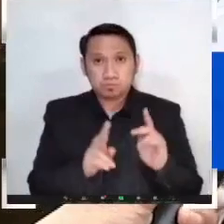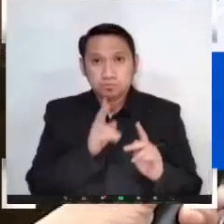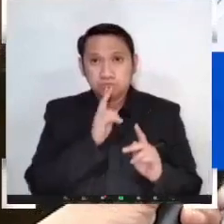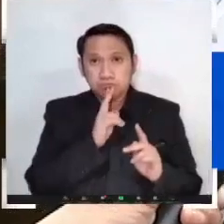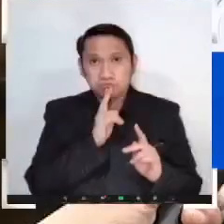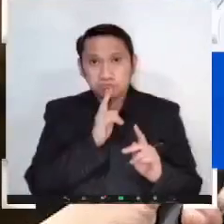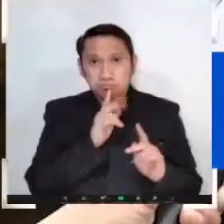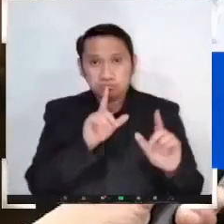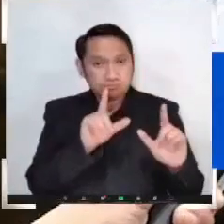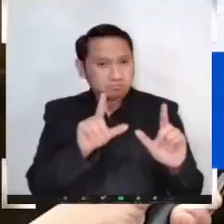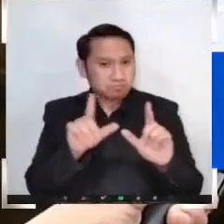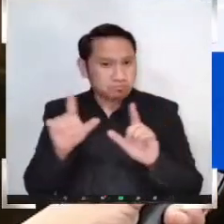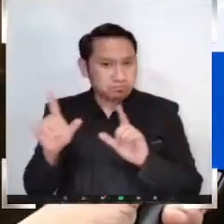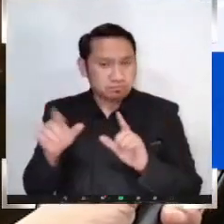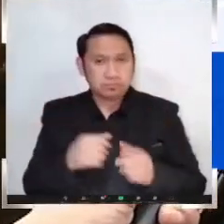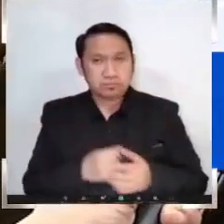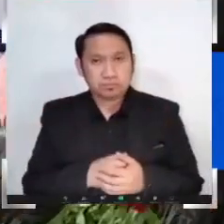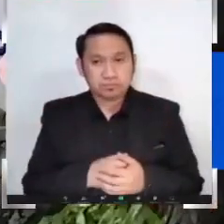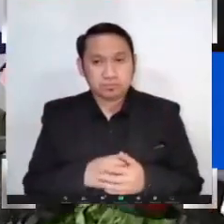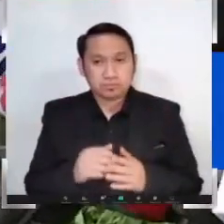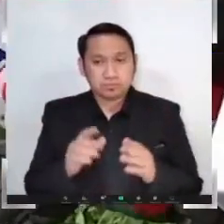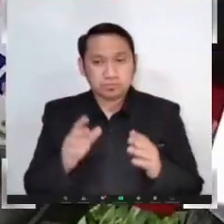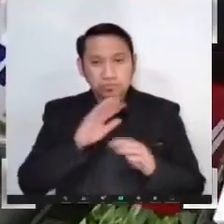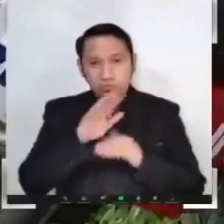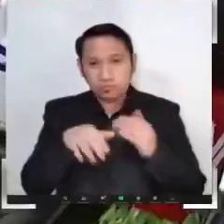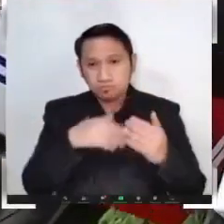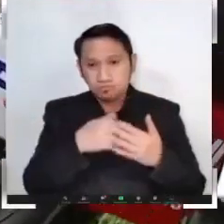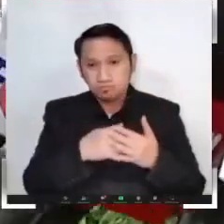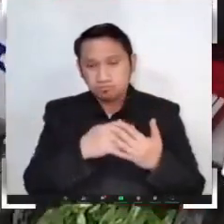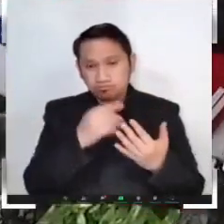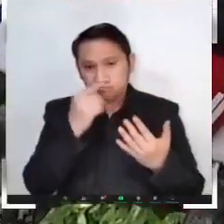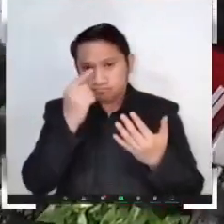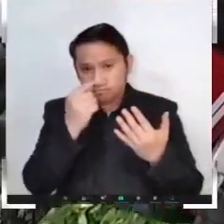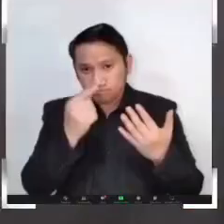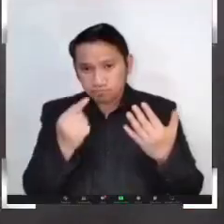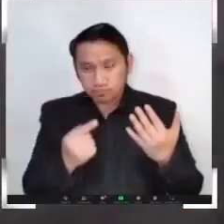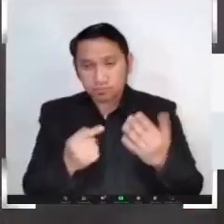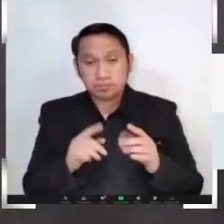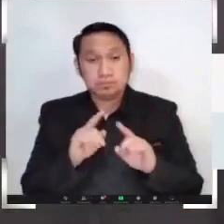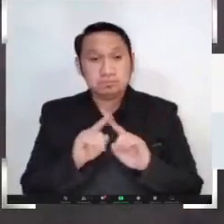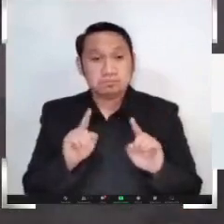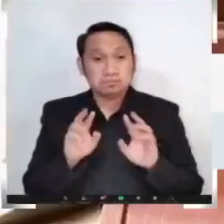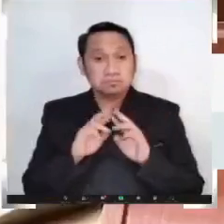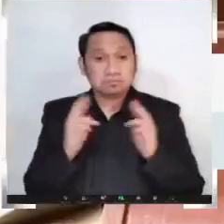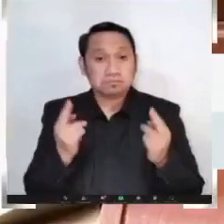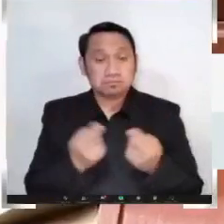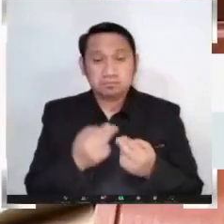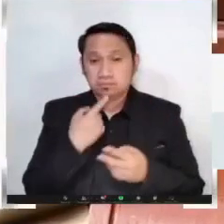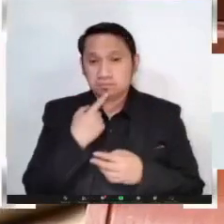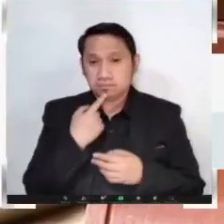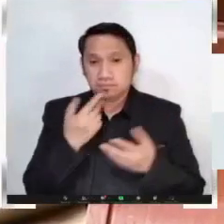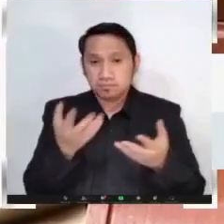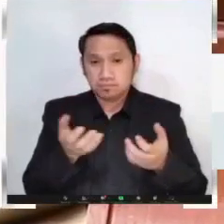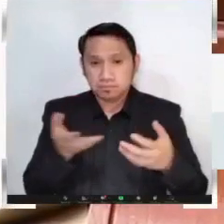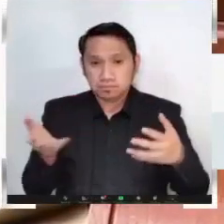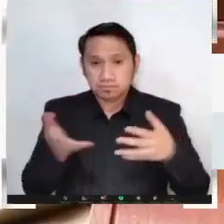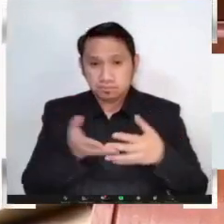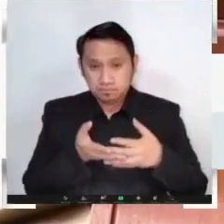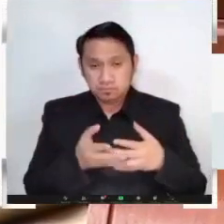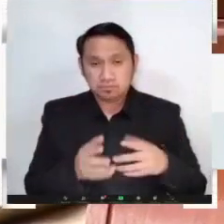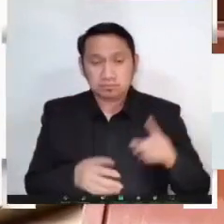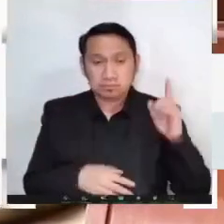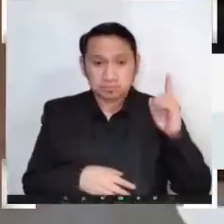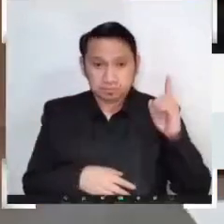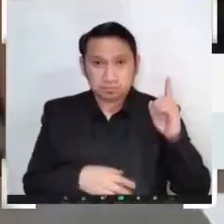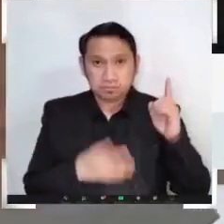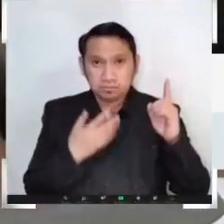are being considered. All angles are being considered. Pero ang mga kaanak ni Percy Lapid, balak ng kasuhan si Bantag ng reckless imprudence resulting